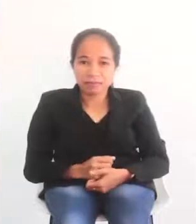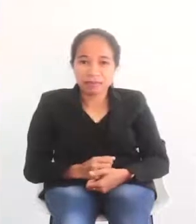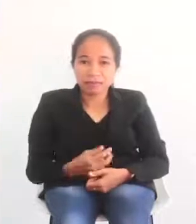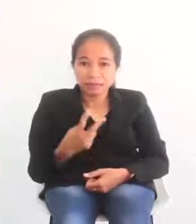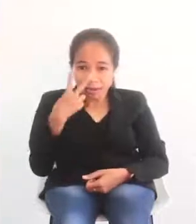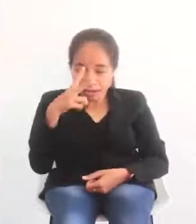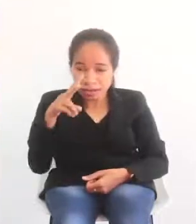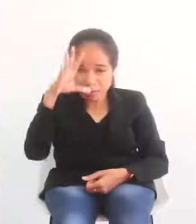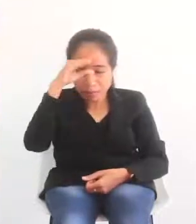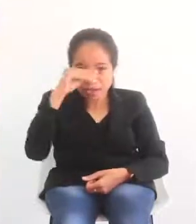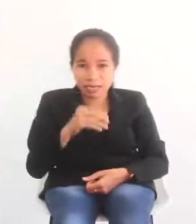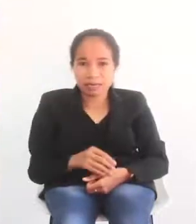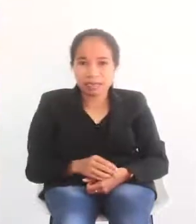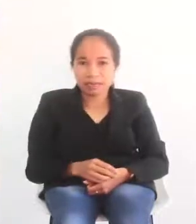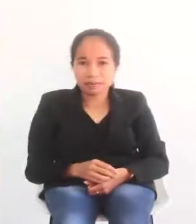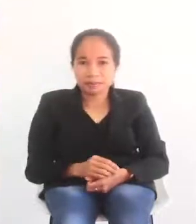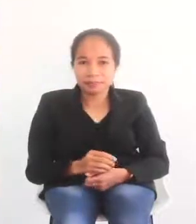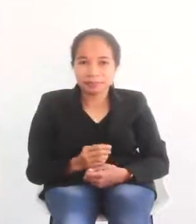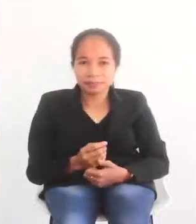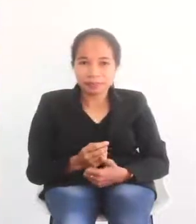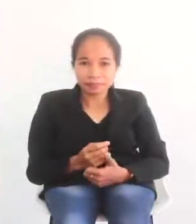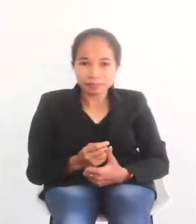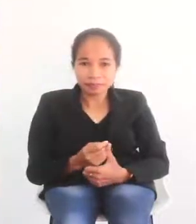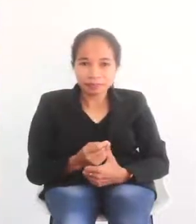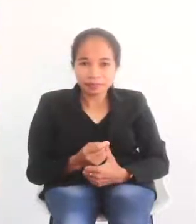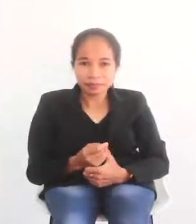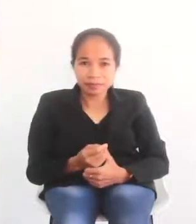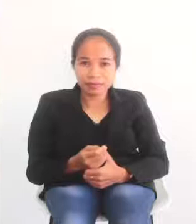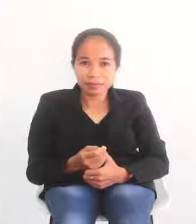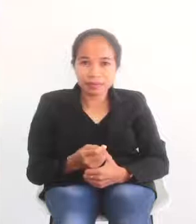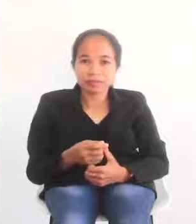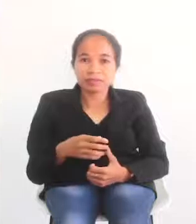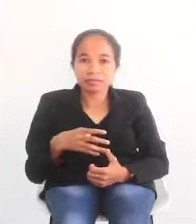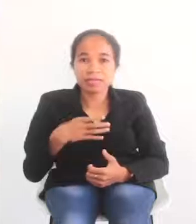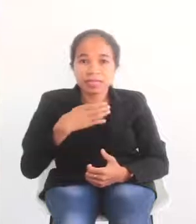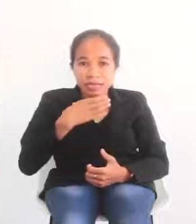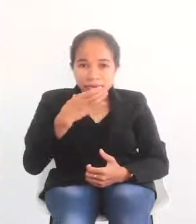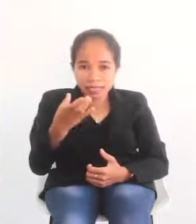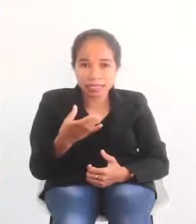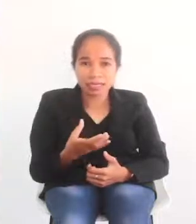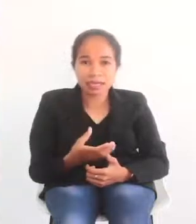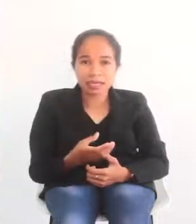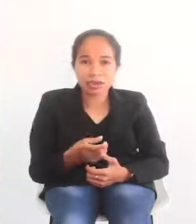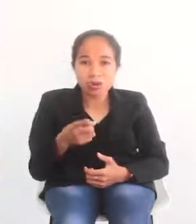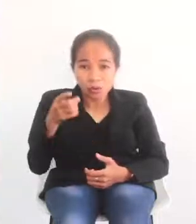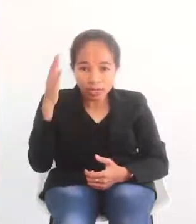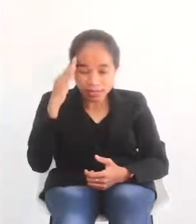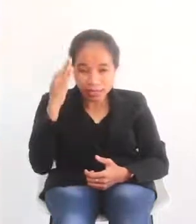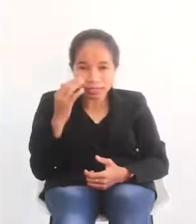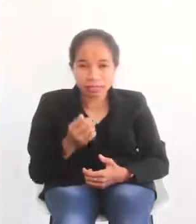limatar. Ni piska tieni matan hodi hakilar. O hatene kalai.